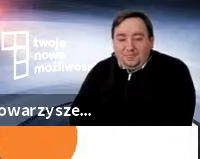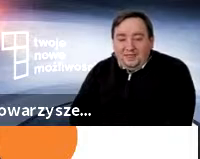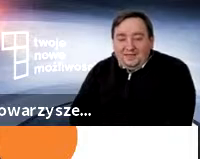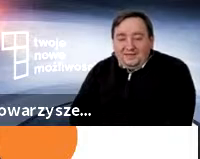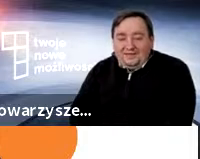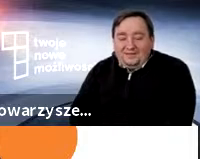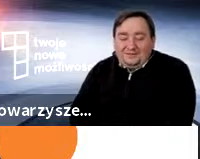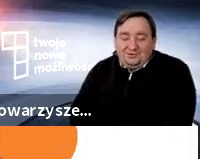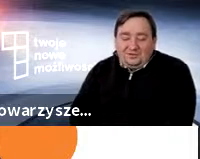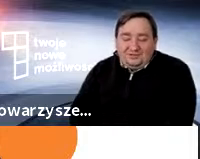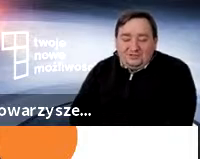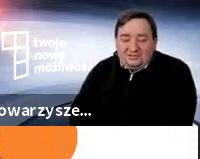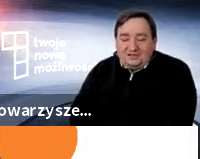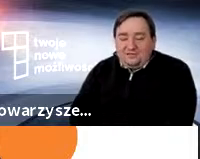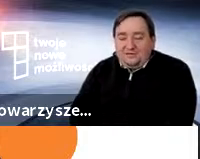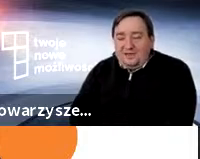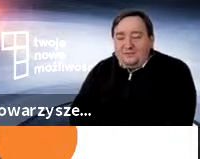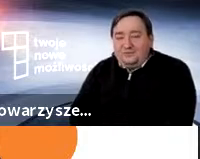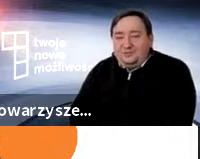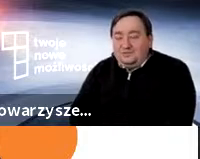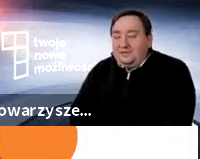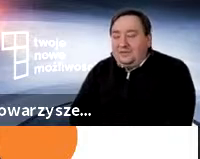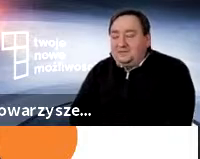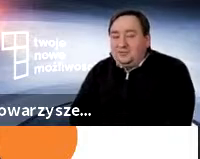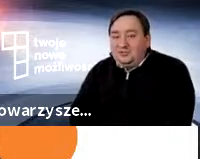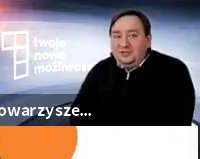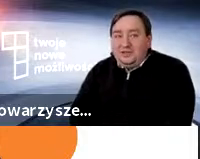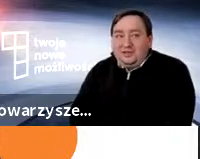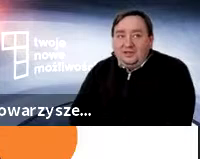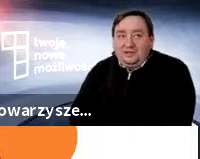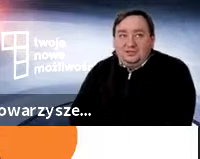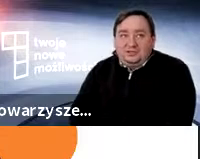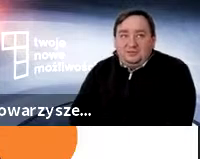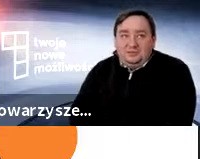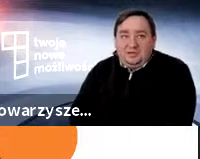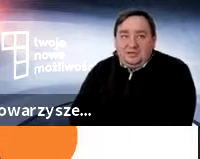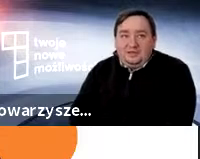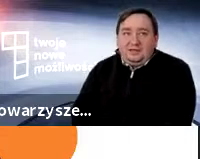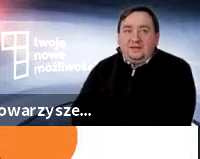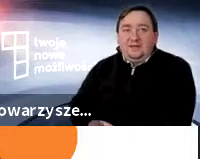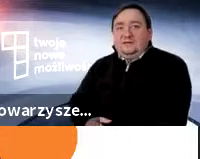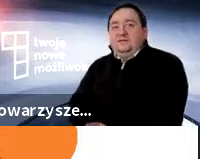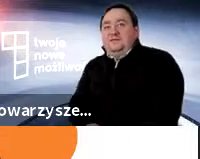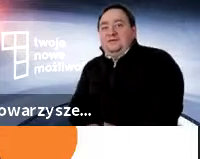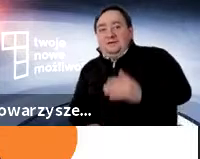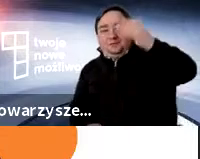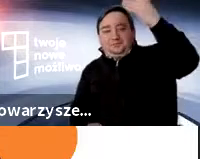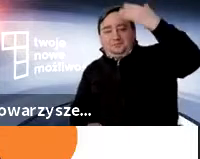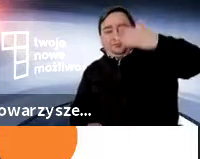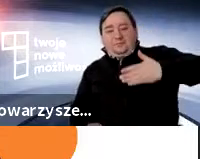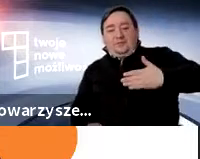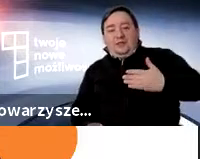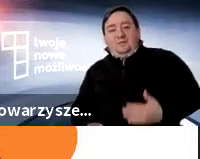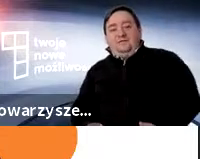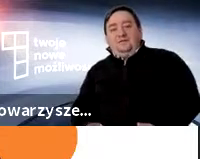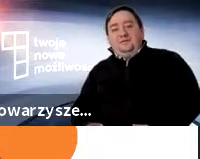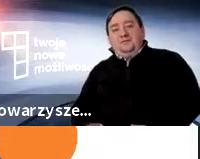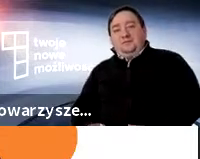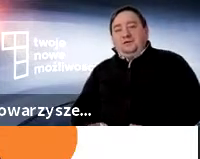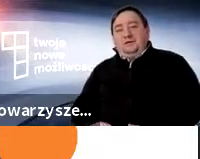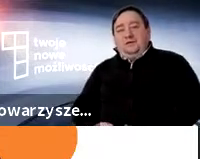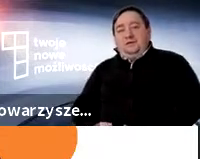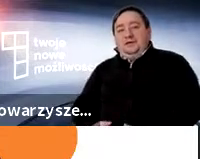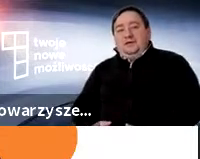barierą, z czego nawet dzisiaj żartowałem, czy wymiana spojrzenia, czy mimika, jednak w